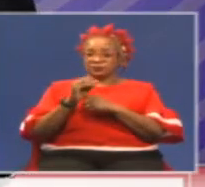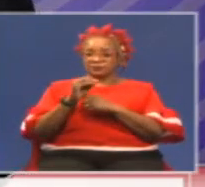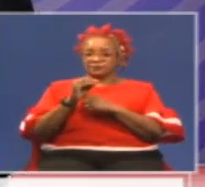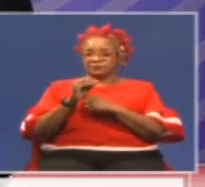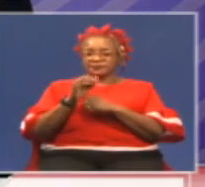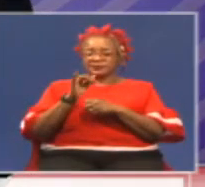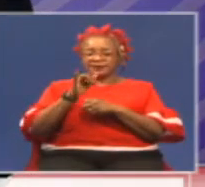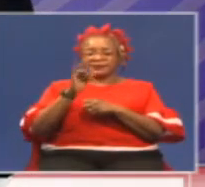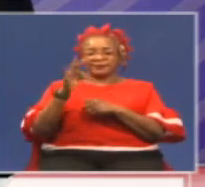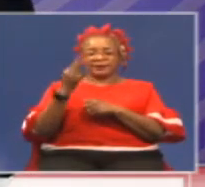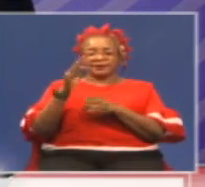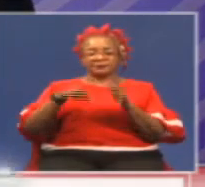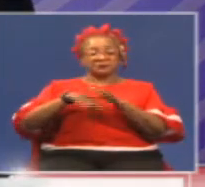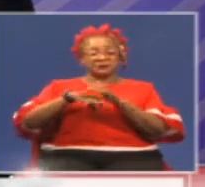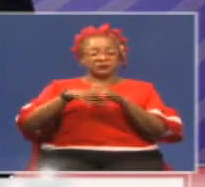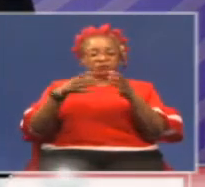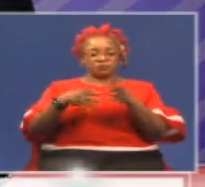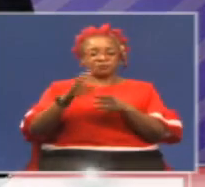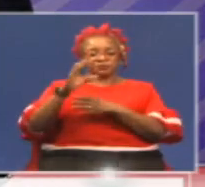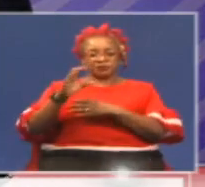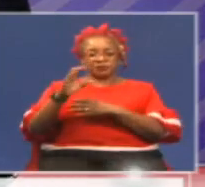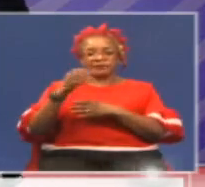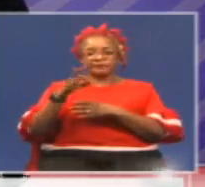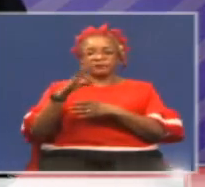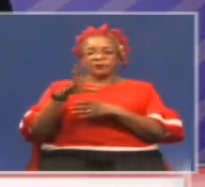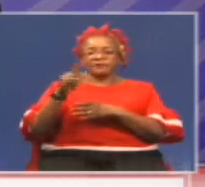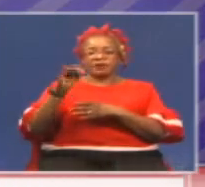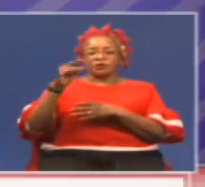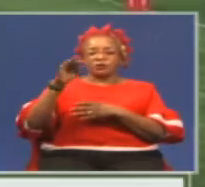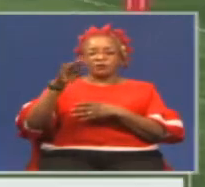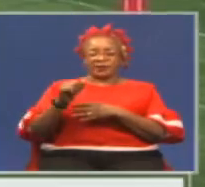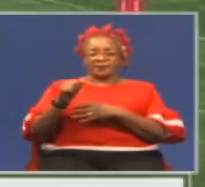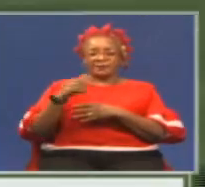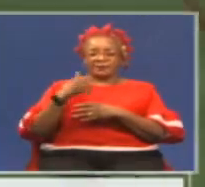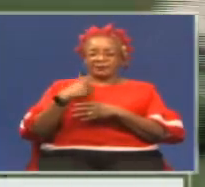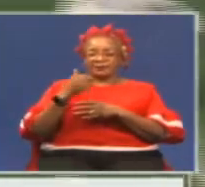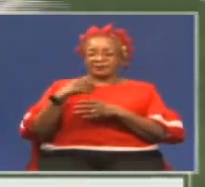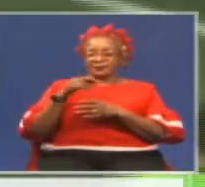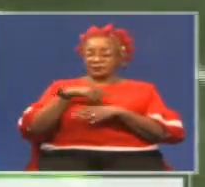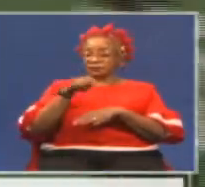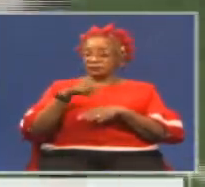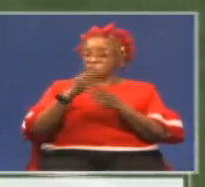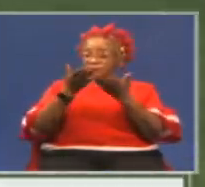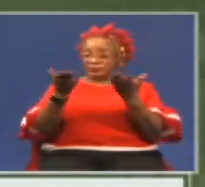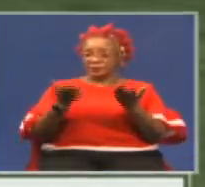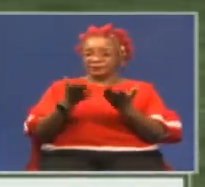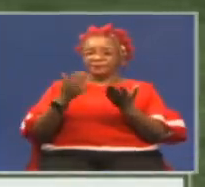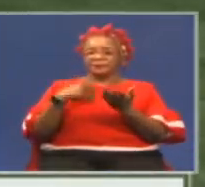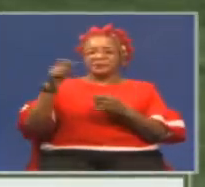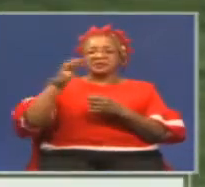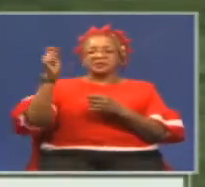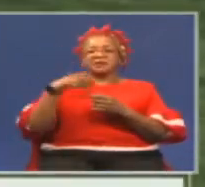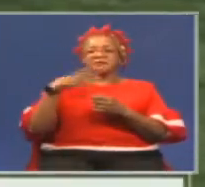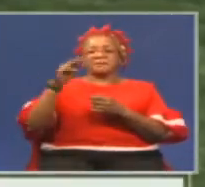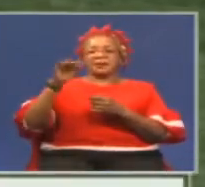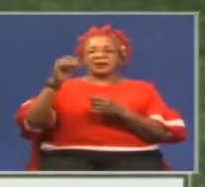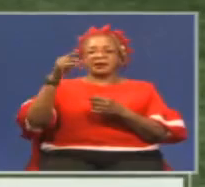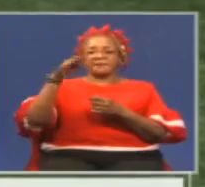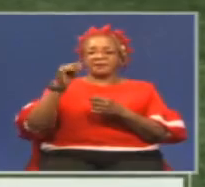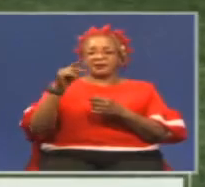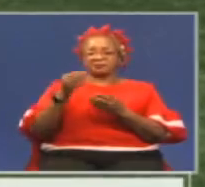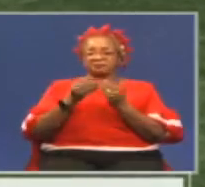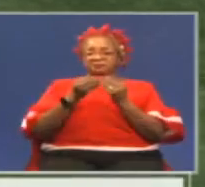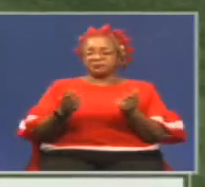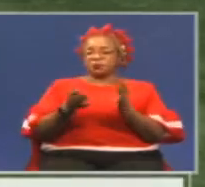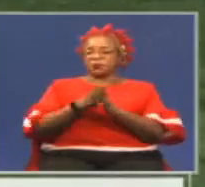mechi yake ya tatu ya kundi la cha ya kuwania ubingwa wa Vancouver wa ligi ya dunia. Kenya nayo tigwa makali na kocha mkuu Damian McGrath ilishindwa katika